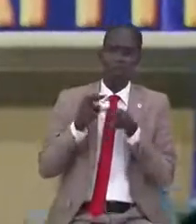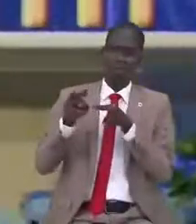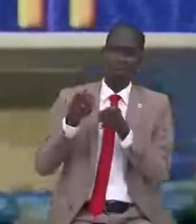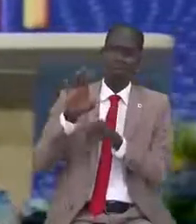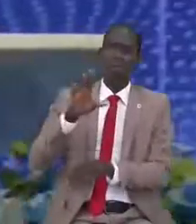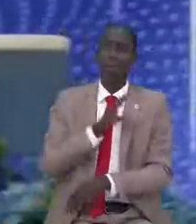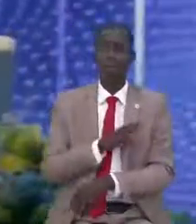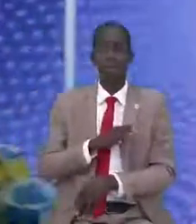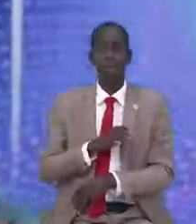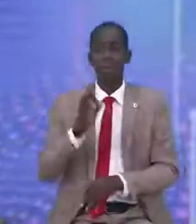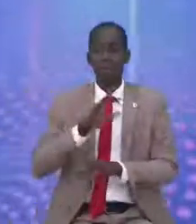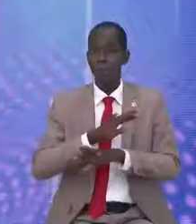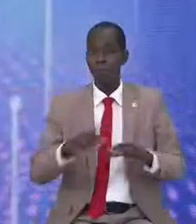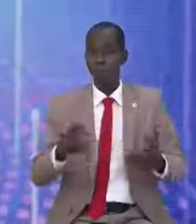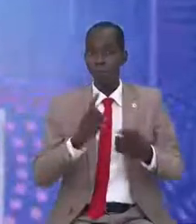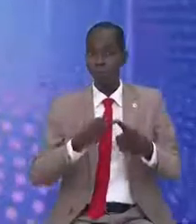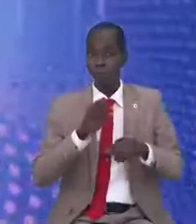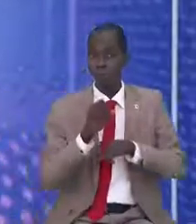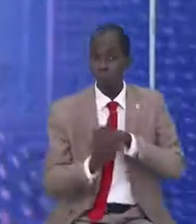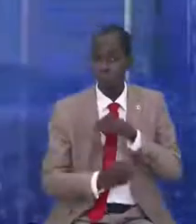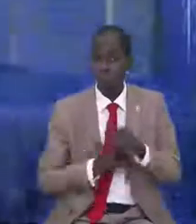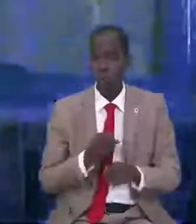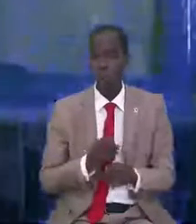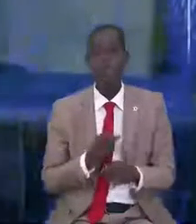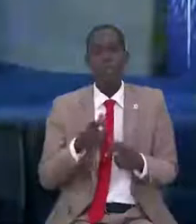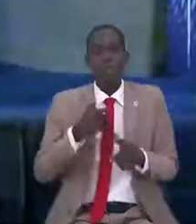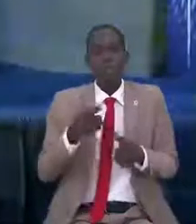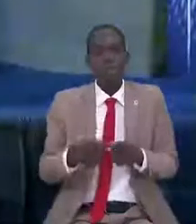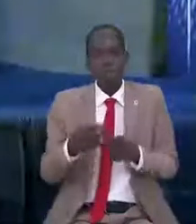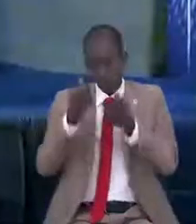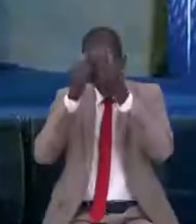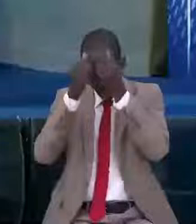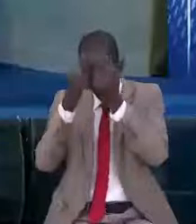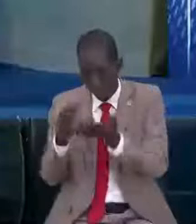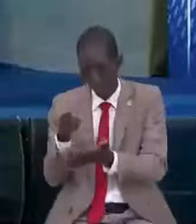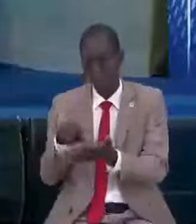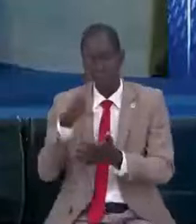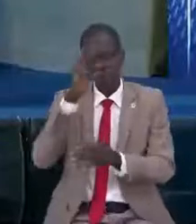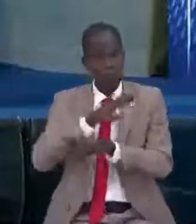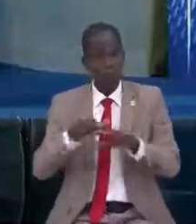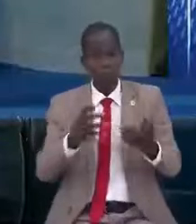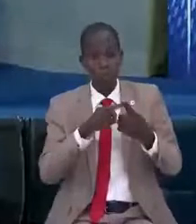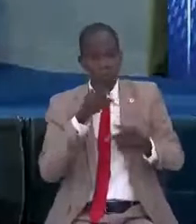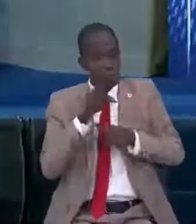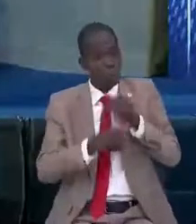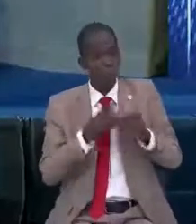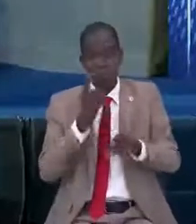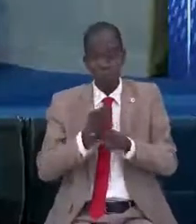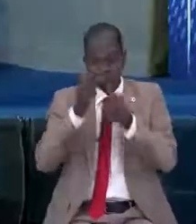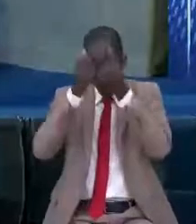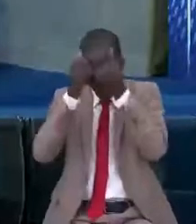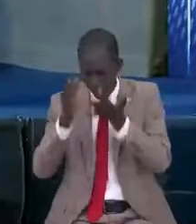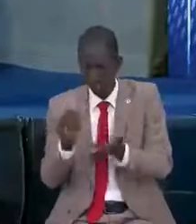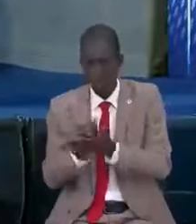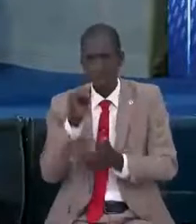c'est que si tu ne veux pas souffrir, ah, il faut fléchir les genoux pour cette femme, pour